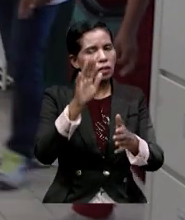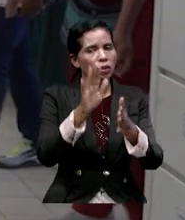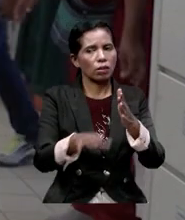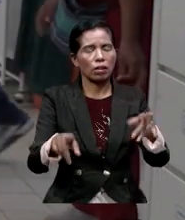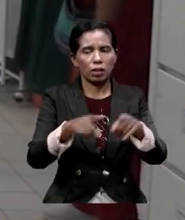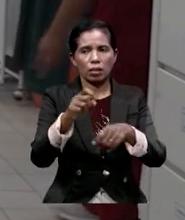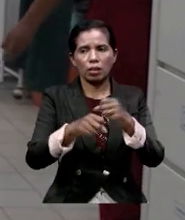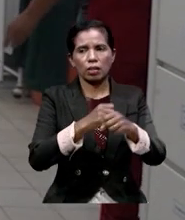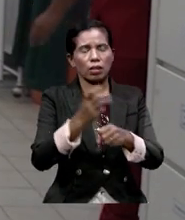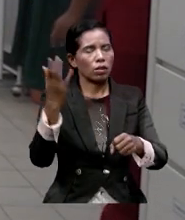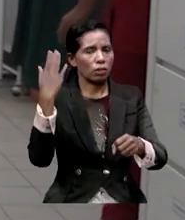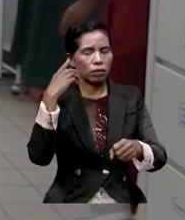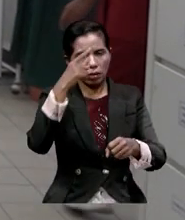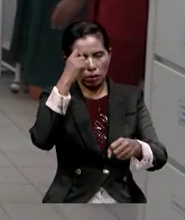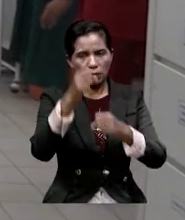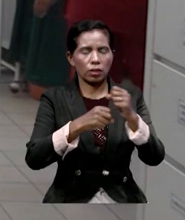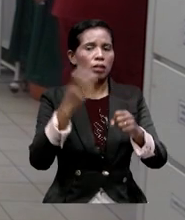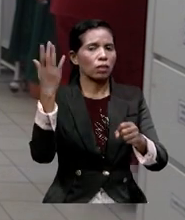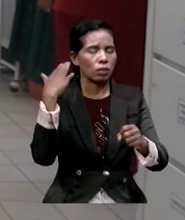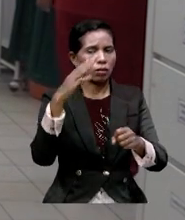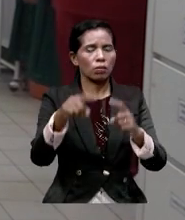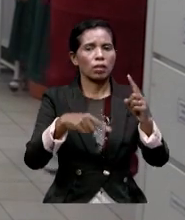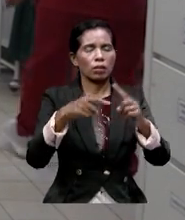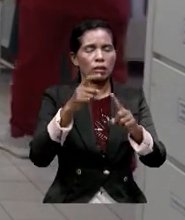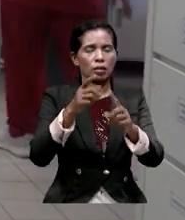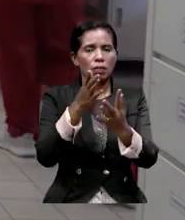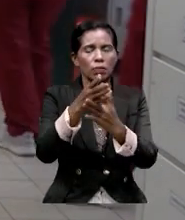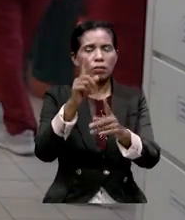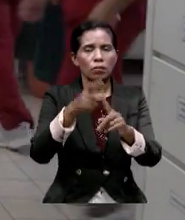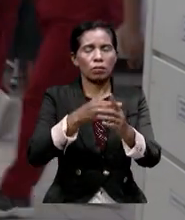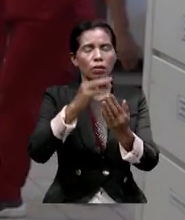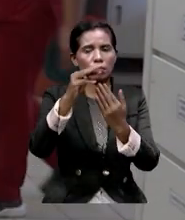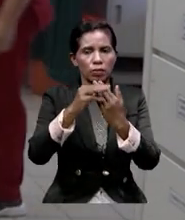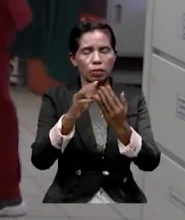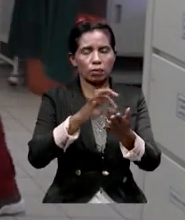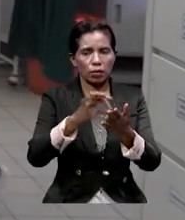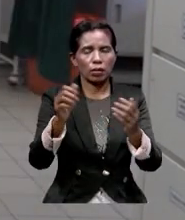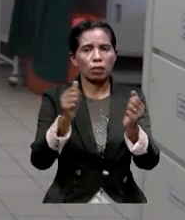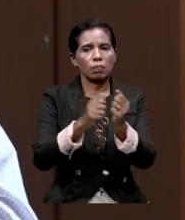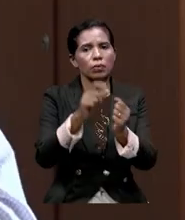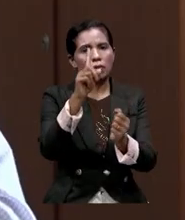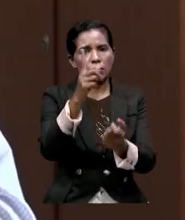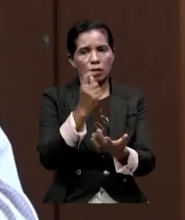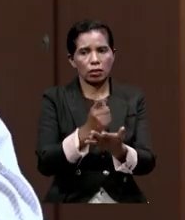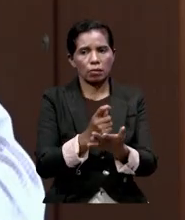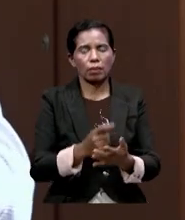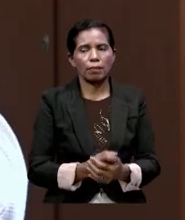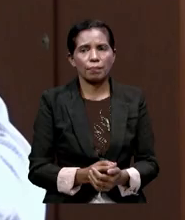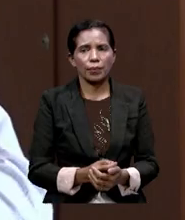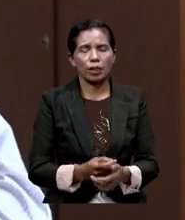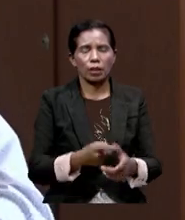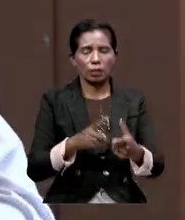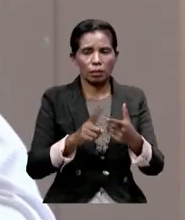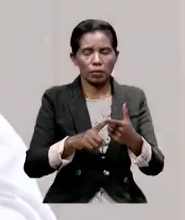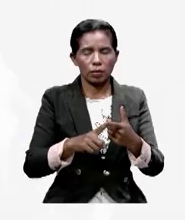tinan kotuk tamba iha tinan kotuk bainhira tamba iha fulan marsu ne bele resista to rihung idade resin. Então depois